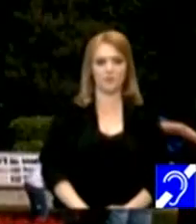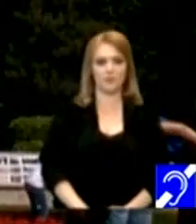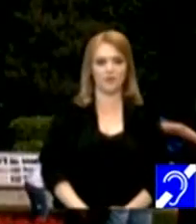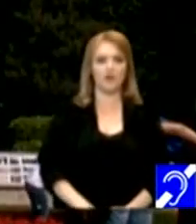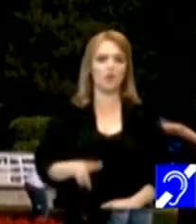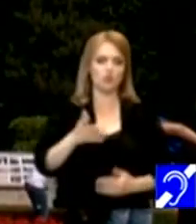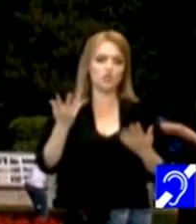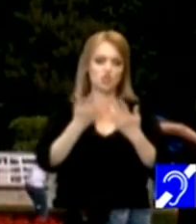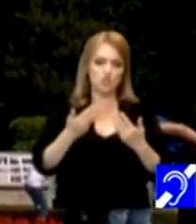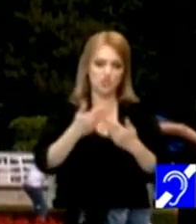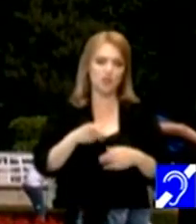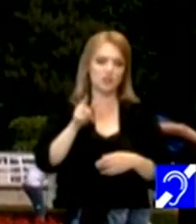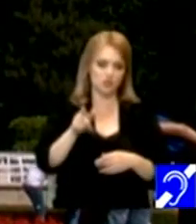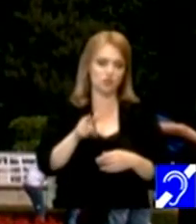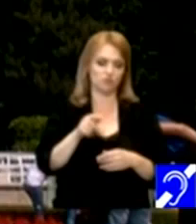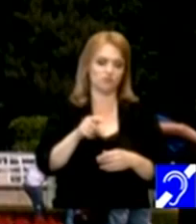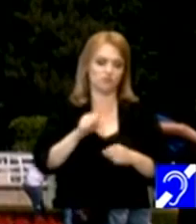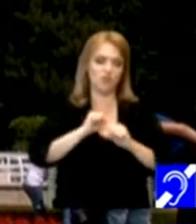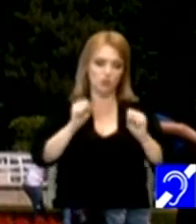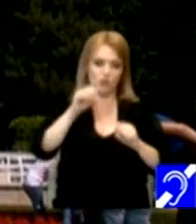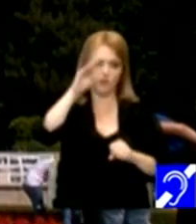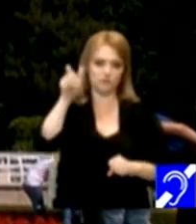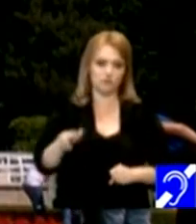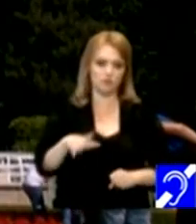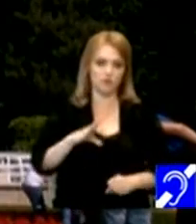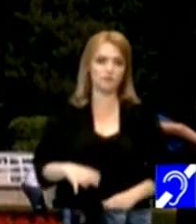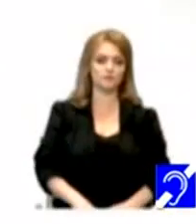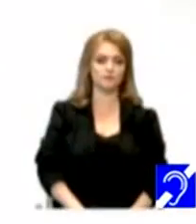fost consemnată în cronicile vremii.